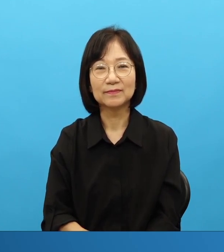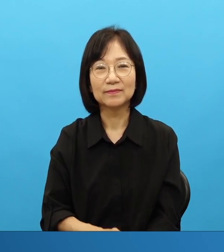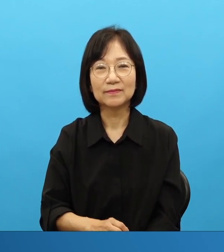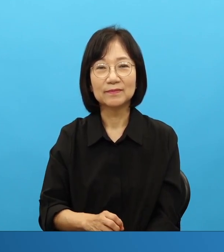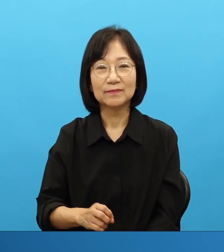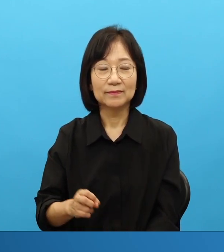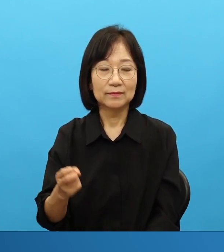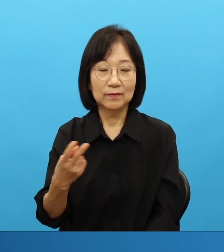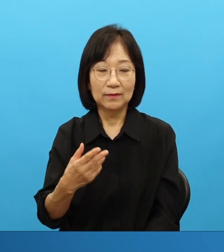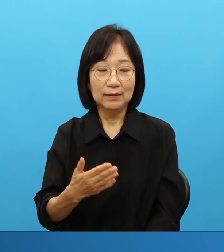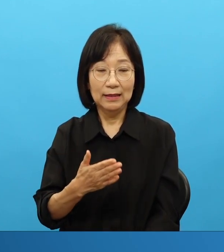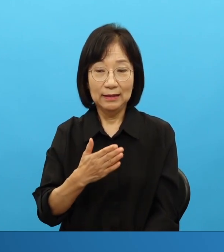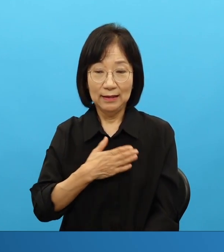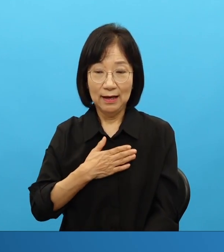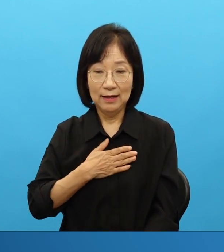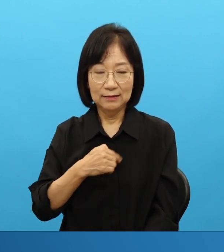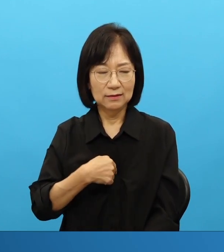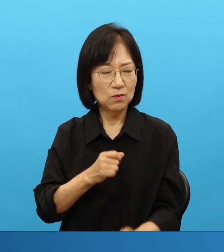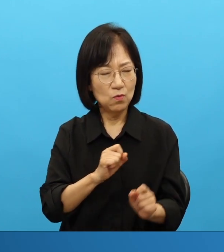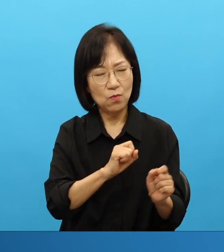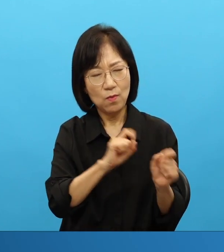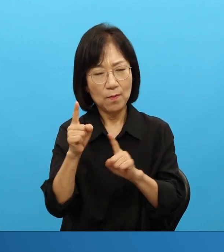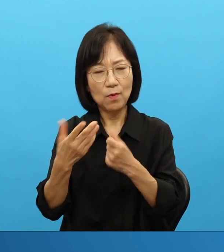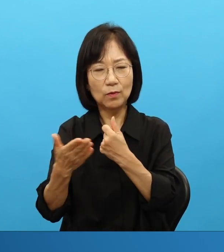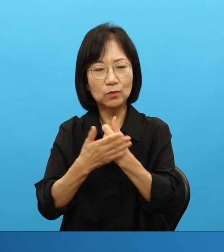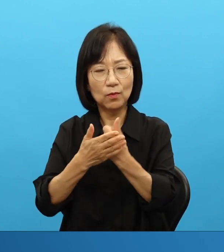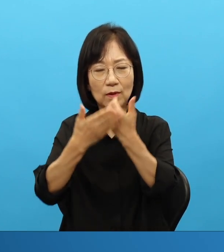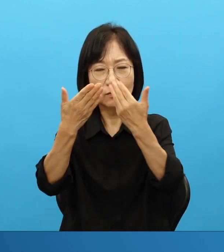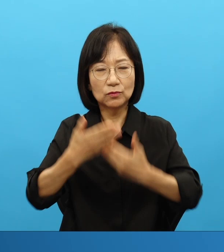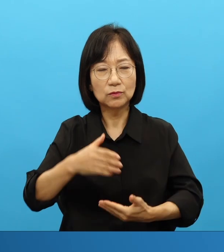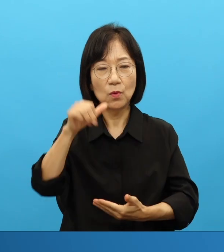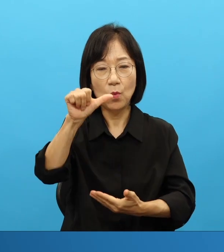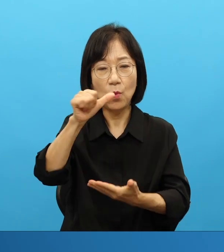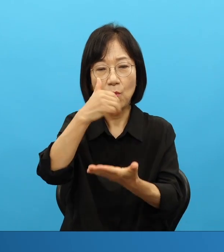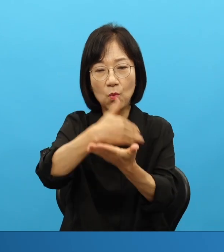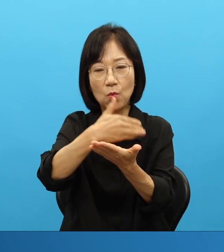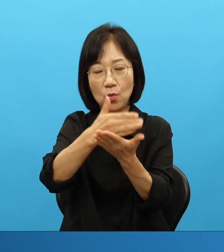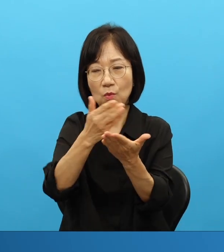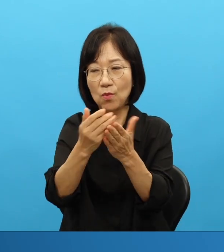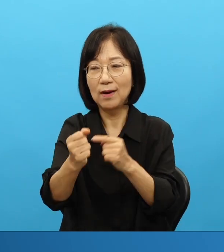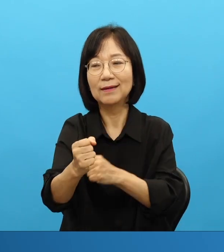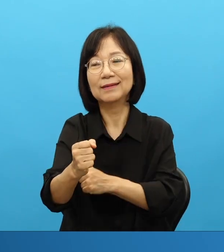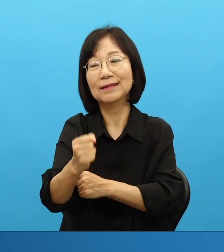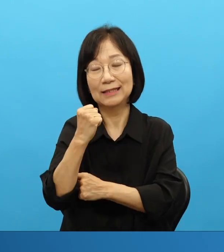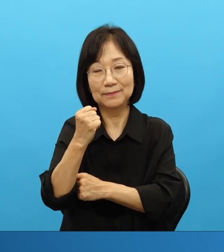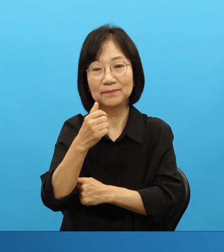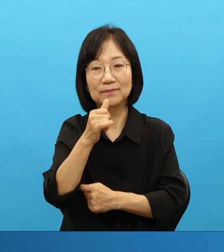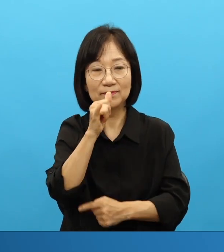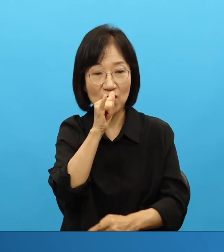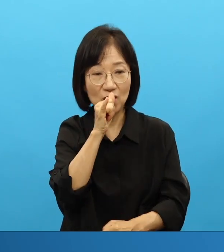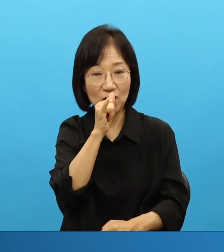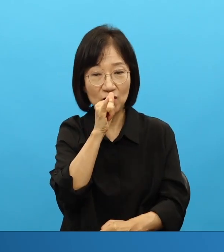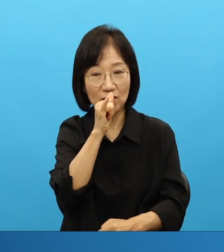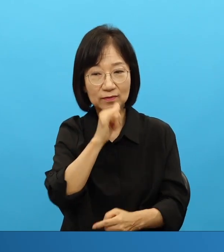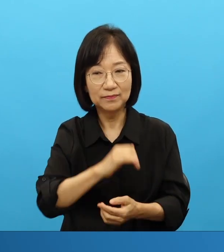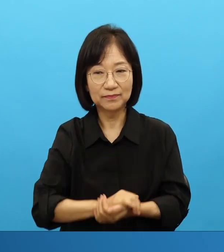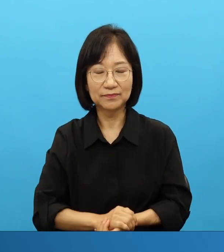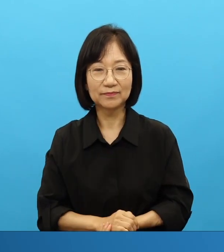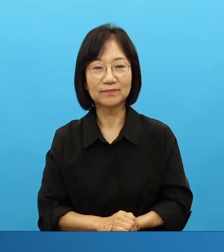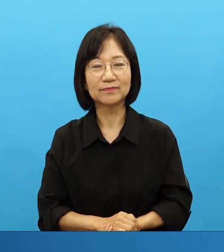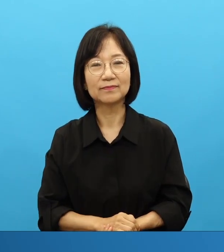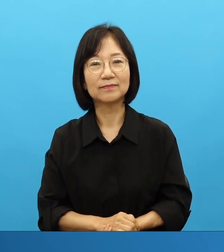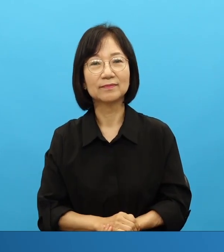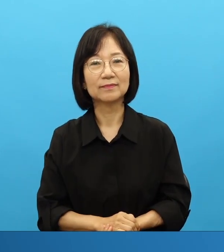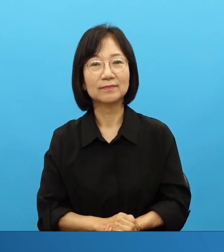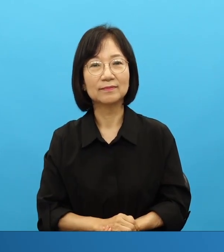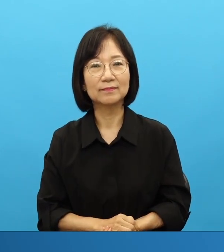있는 오력이 들어있어요. And that contains 그렇죠. the 5 powers that is enough to revive me. 그 속에는